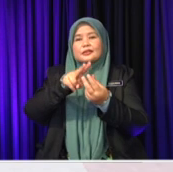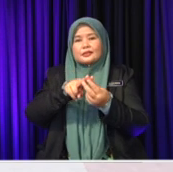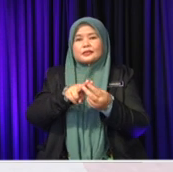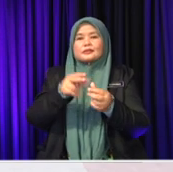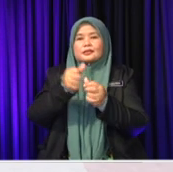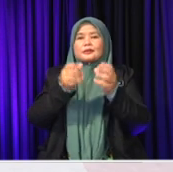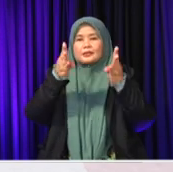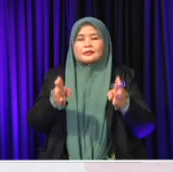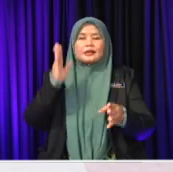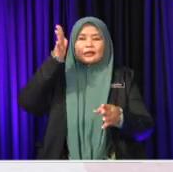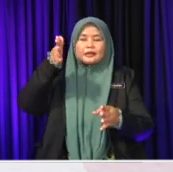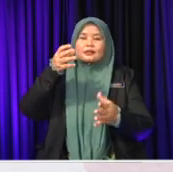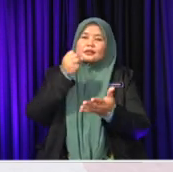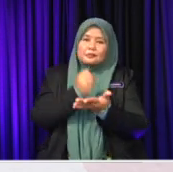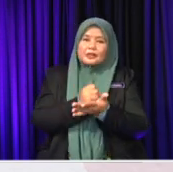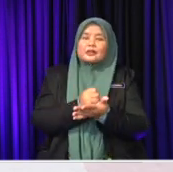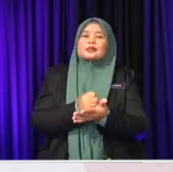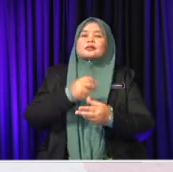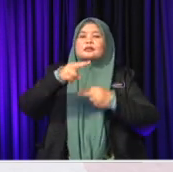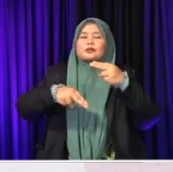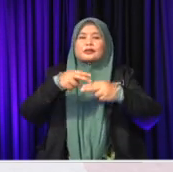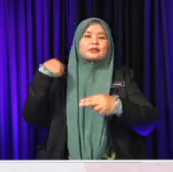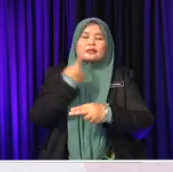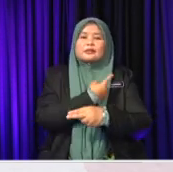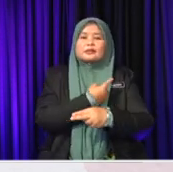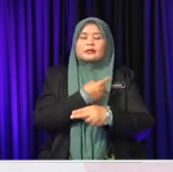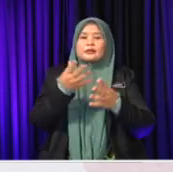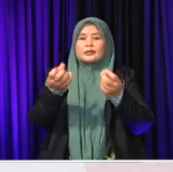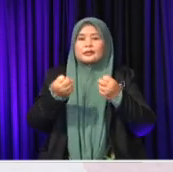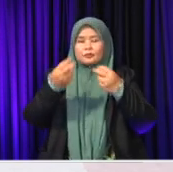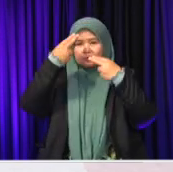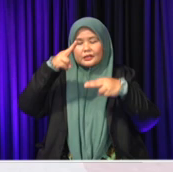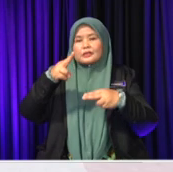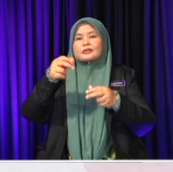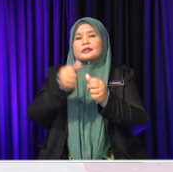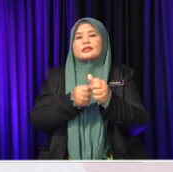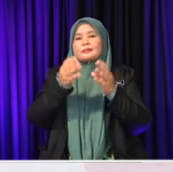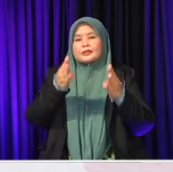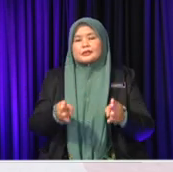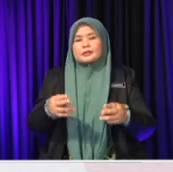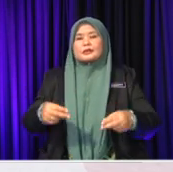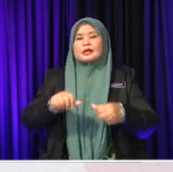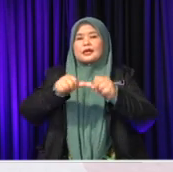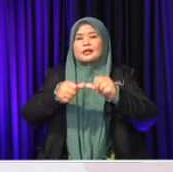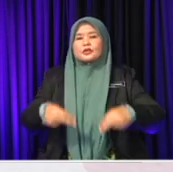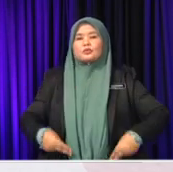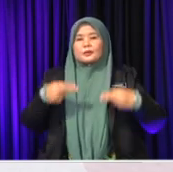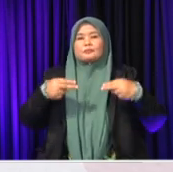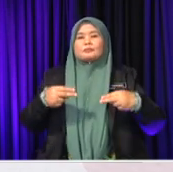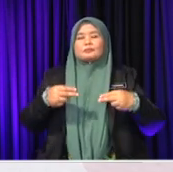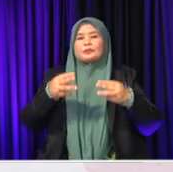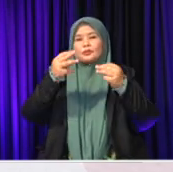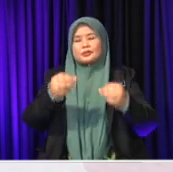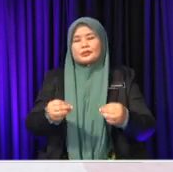akan terjamin kesimpulannya Kita hendaklah menghormati setiap bangsa agar kehidupan manusia tidak akan porak berandai